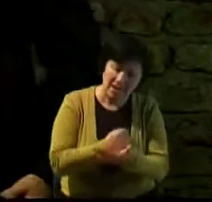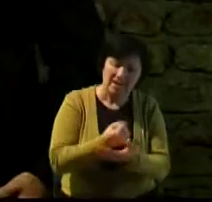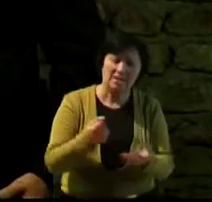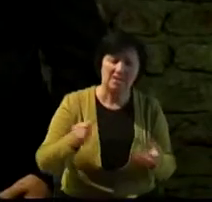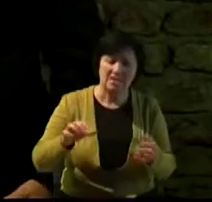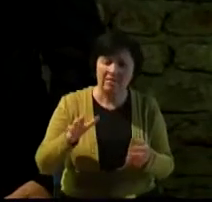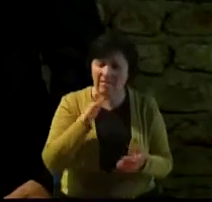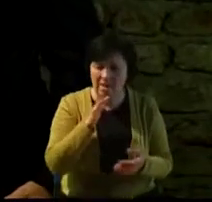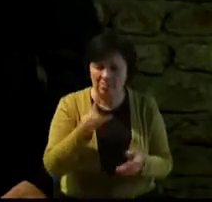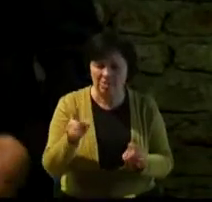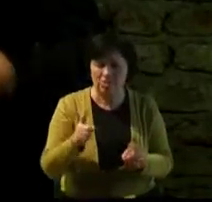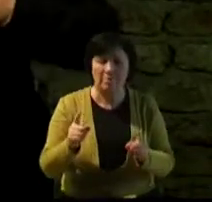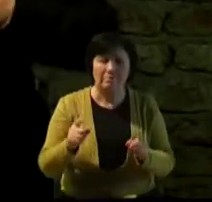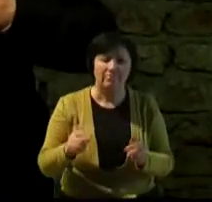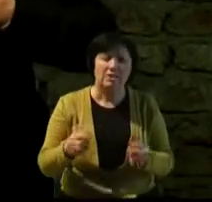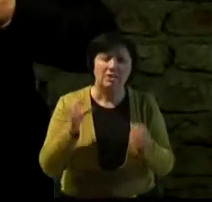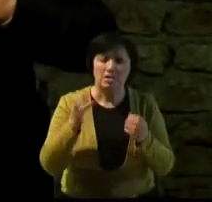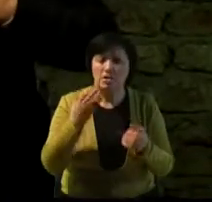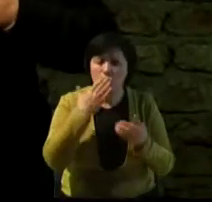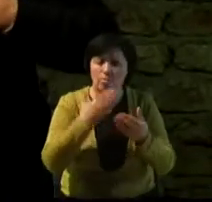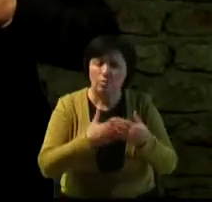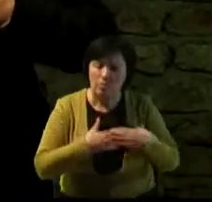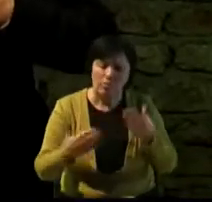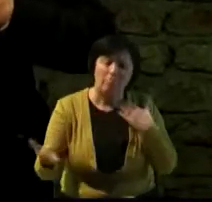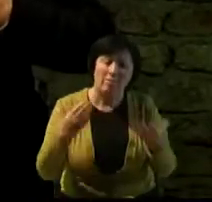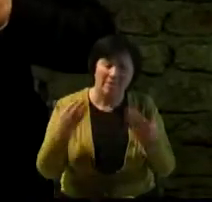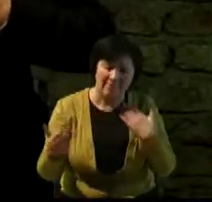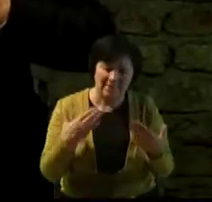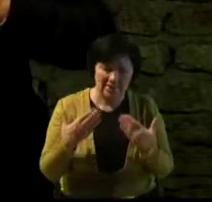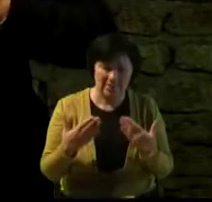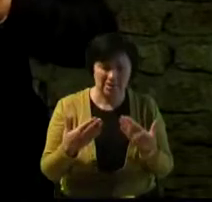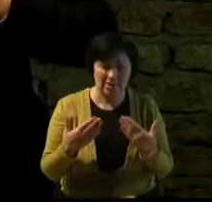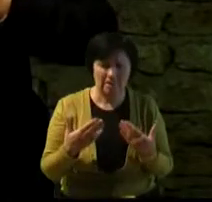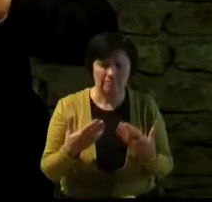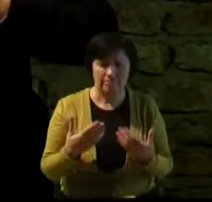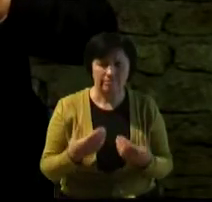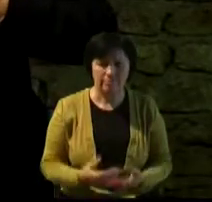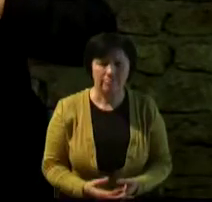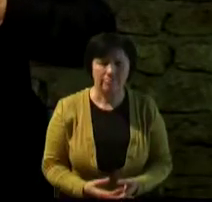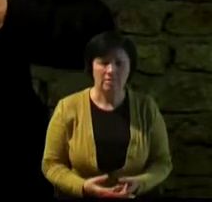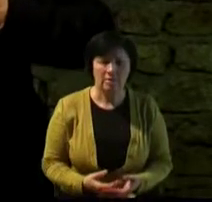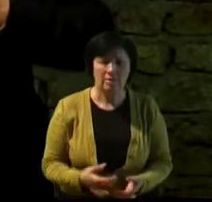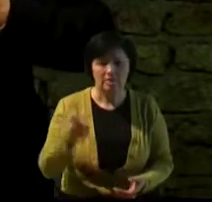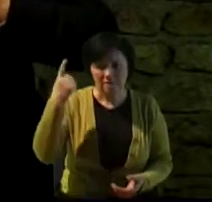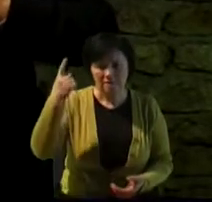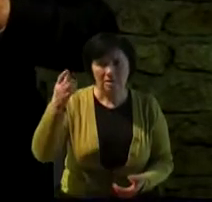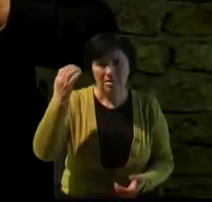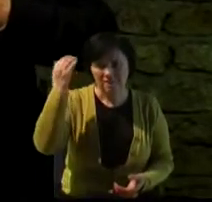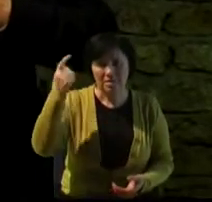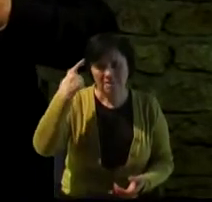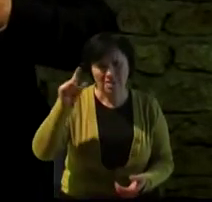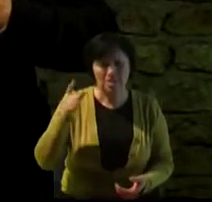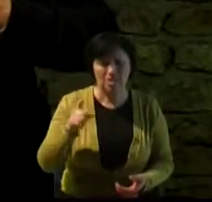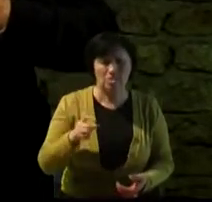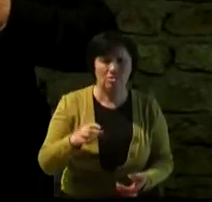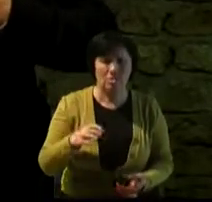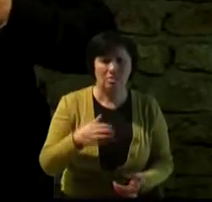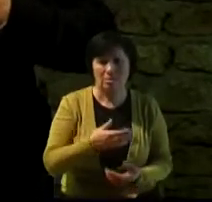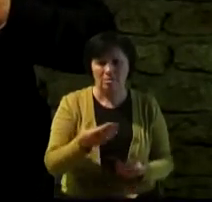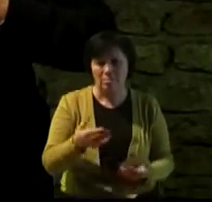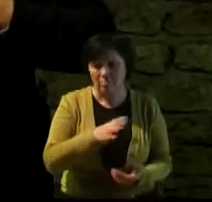во имя Его, если они пришли ради Господа, ради любви к Нему и желания быть с Ним, служить Ему,